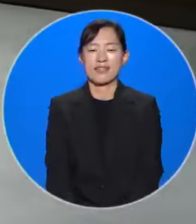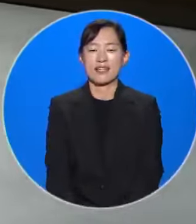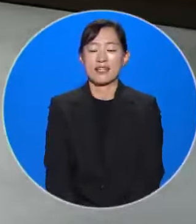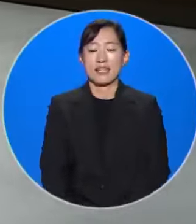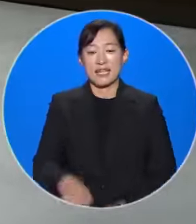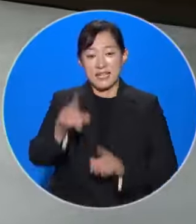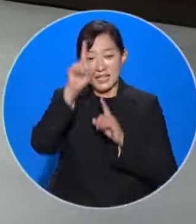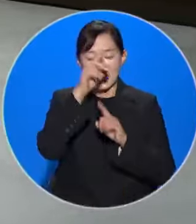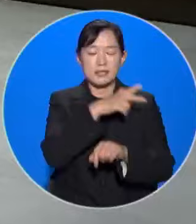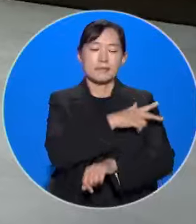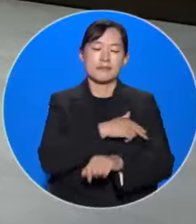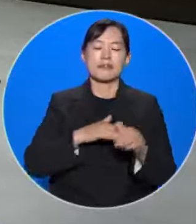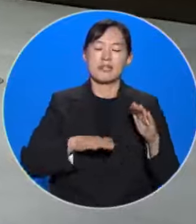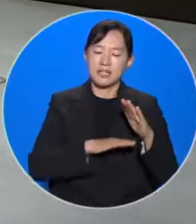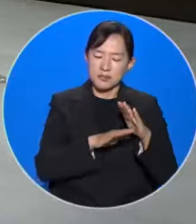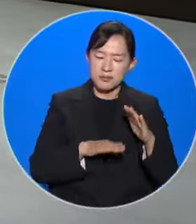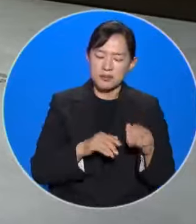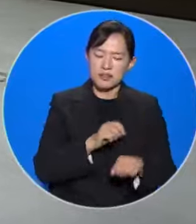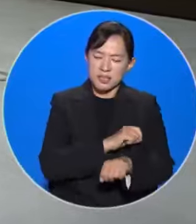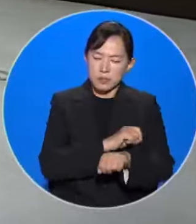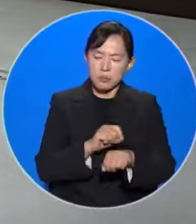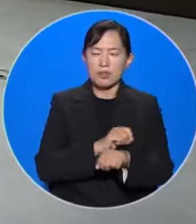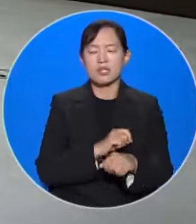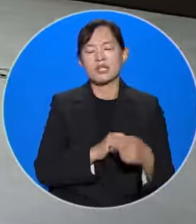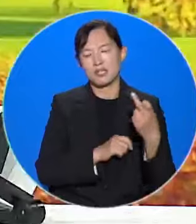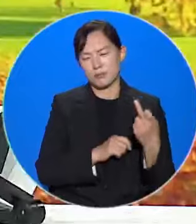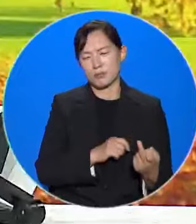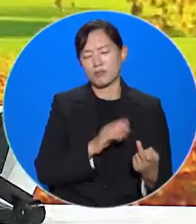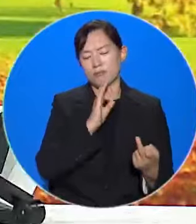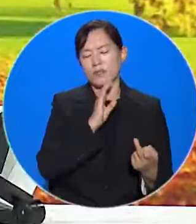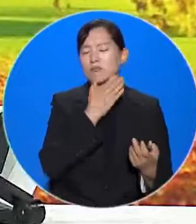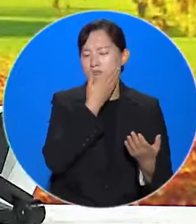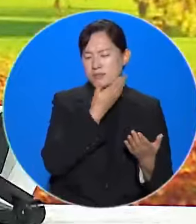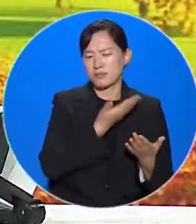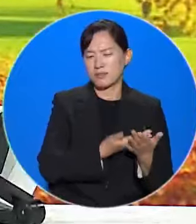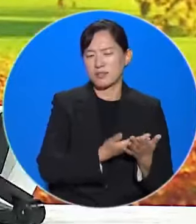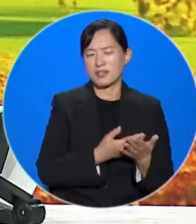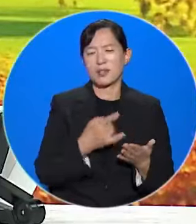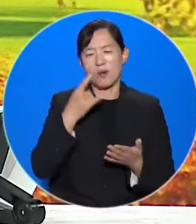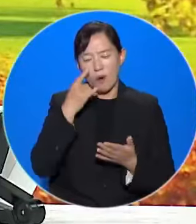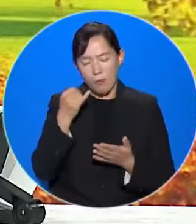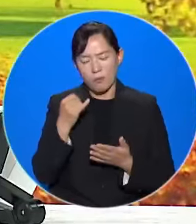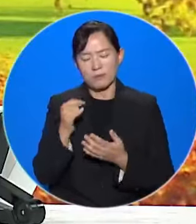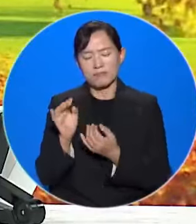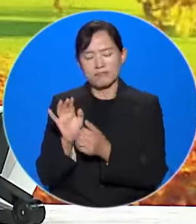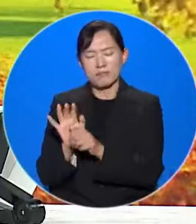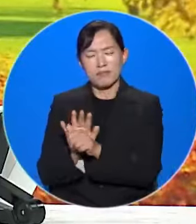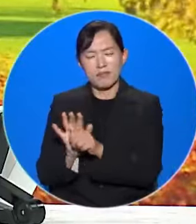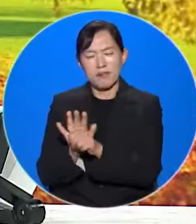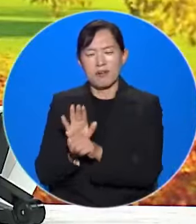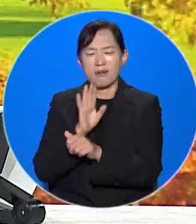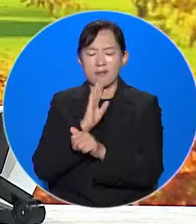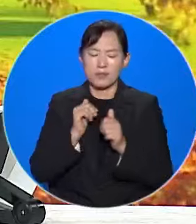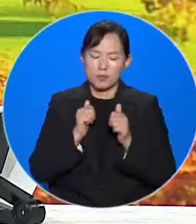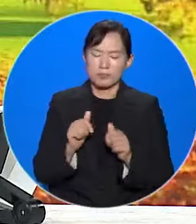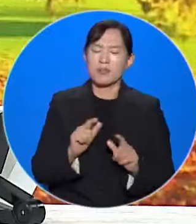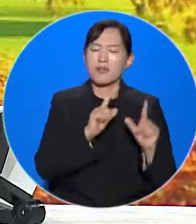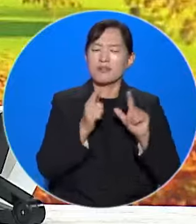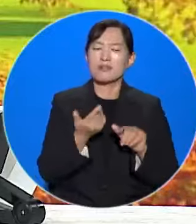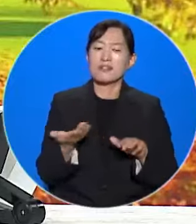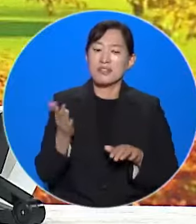이 집사님 가정에 특별히 우리 남동생 참 귀하네요. 어머니 모시느라 열심히 사셨는데 지금